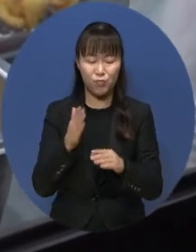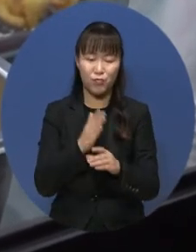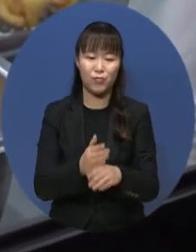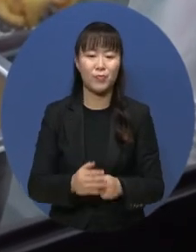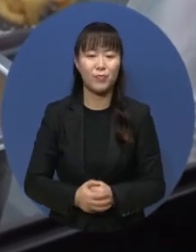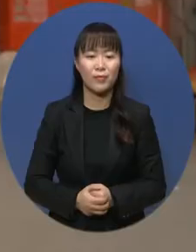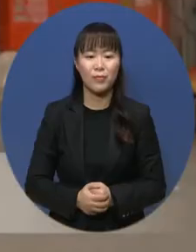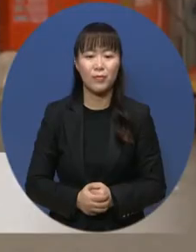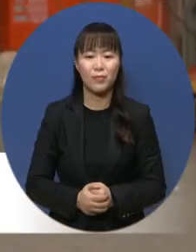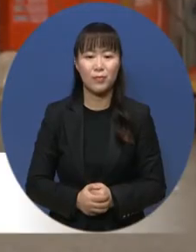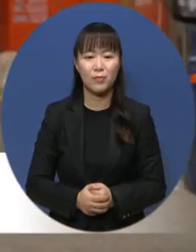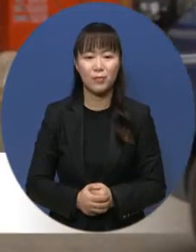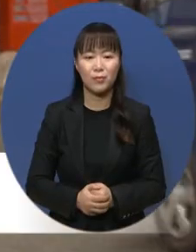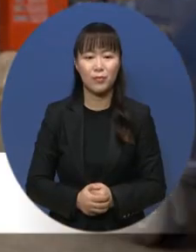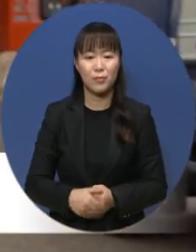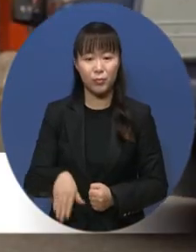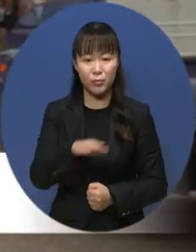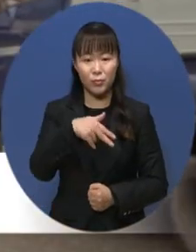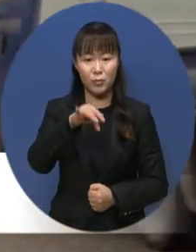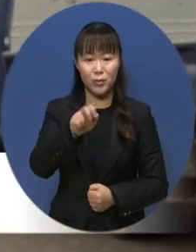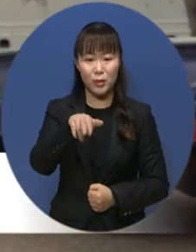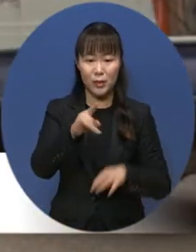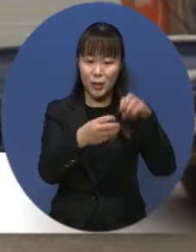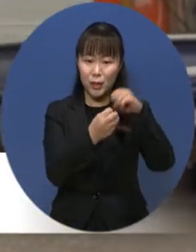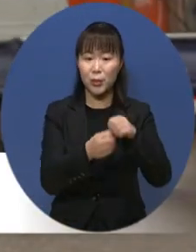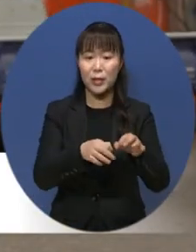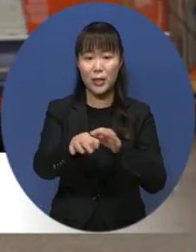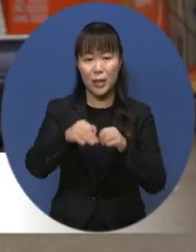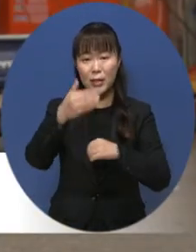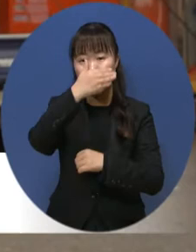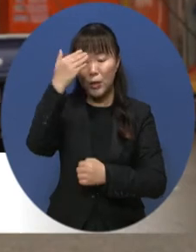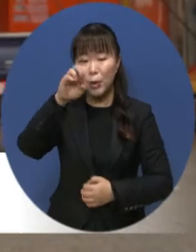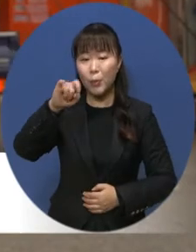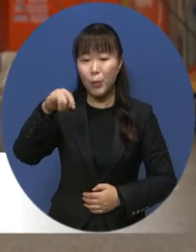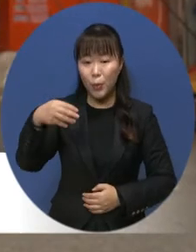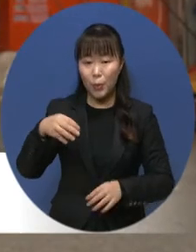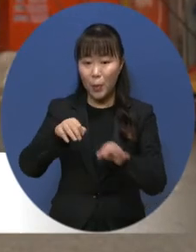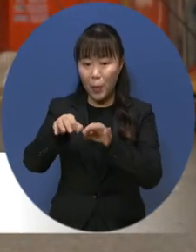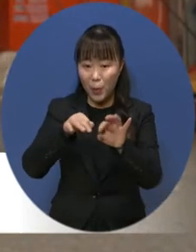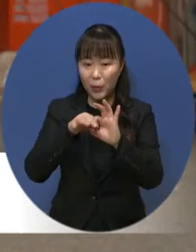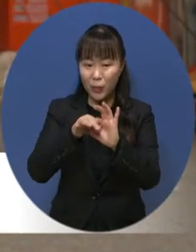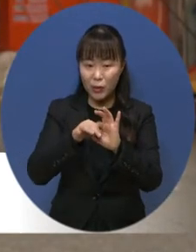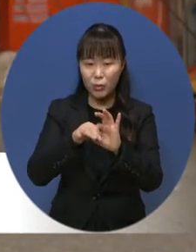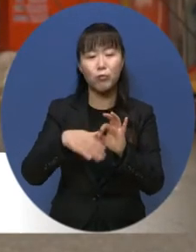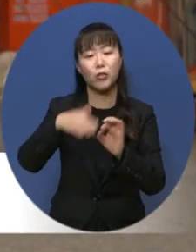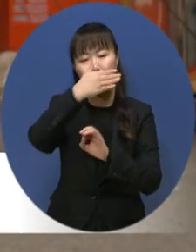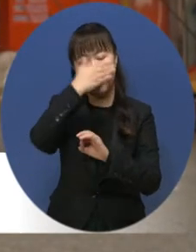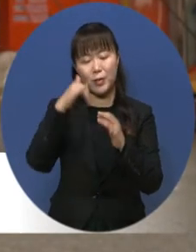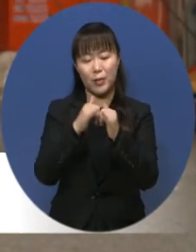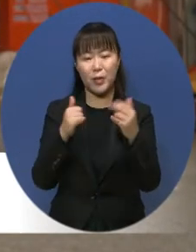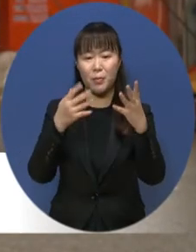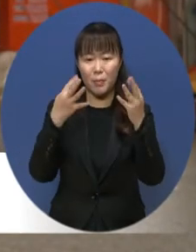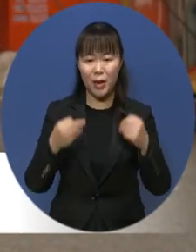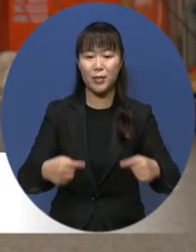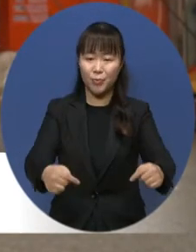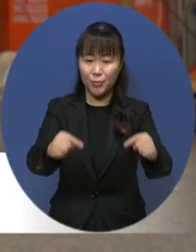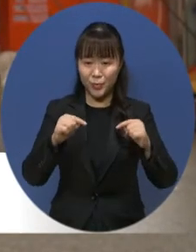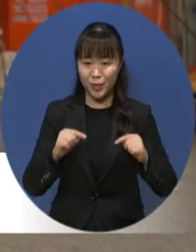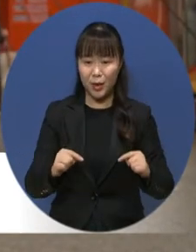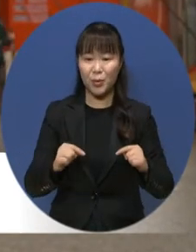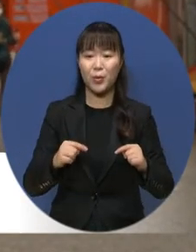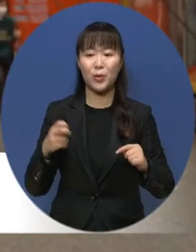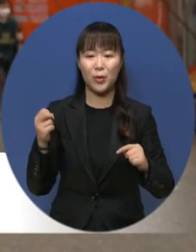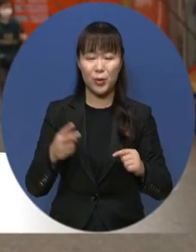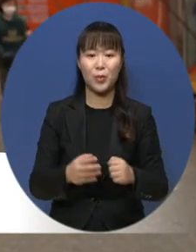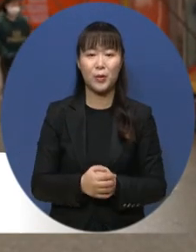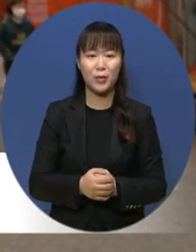있습니다. 우리 김제 전통시장에 그 청년몰을 통해서 우리 젊은 세대들이 많이 참석해